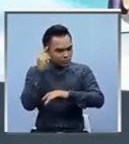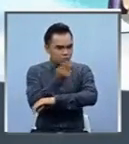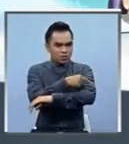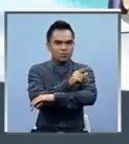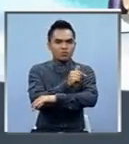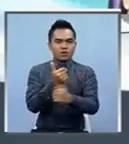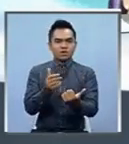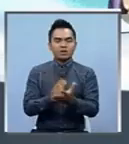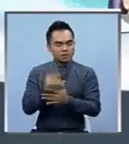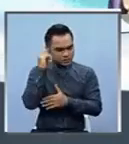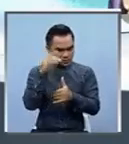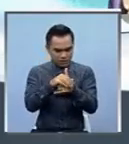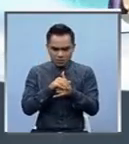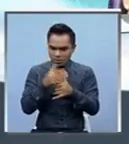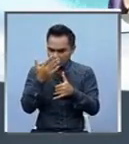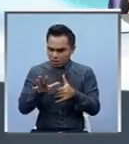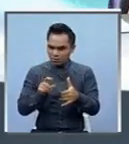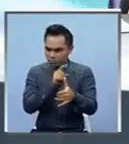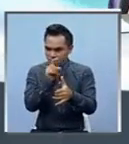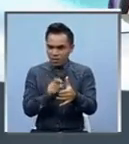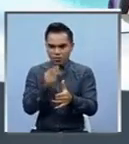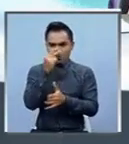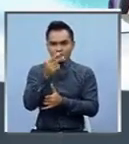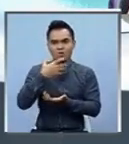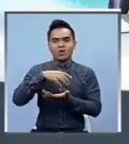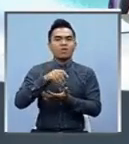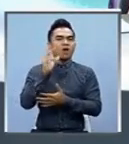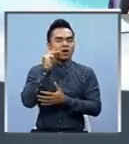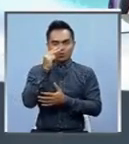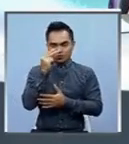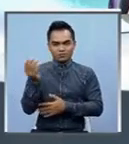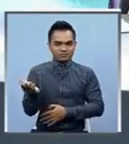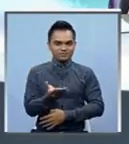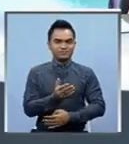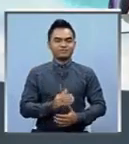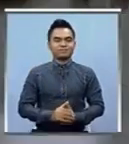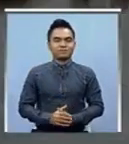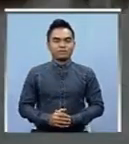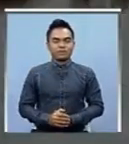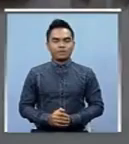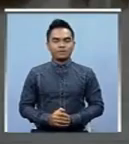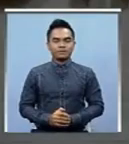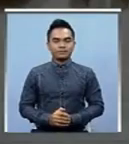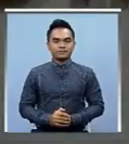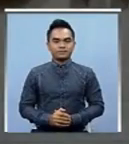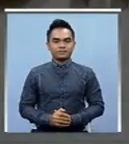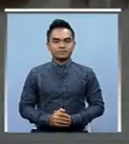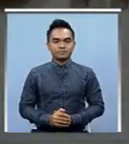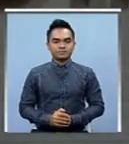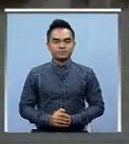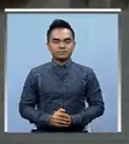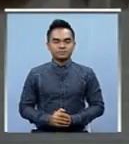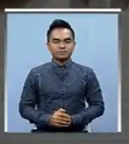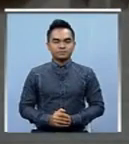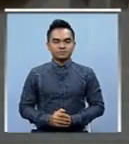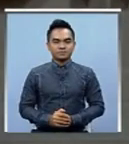ายเนี่ยถูกจับกุมตัวได้แล้วหรือไม่แต่ไปติดตามรายละเอียดเรื่องนี้กันพร้อมกับรายงานเลยค่ะ ภาพแรกก็คือเป็นภาพ